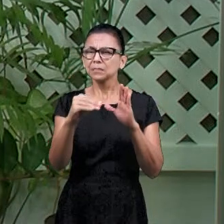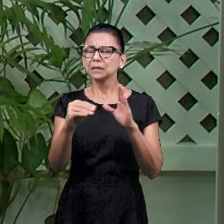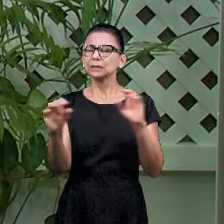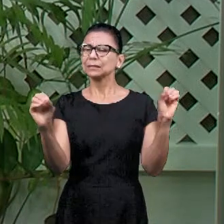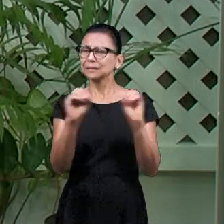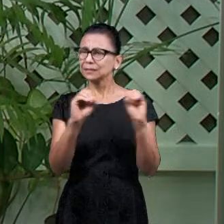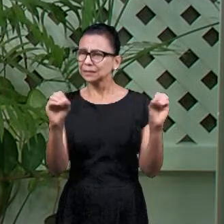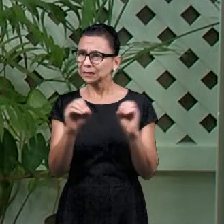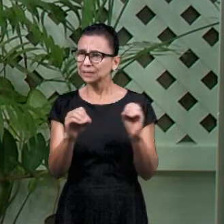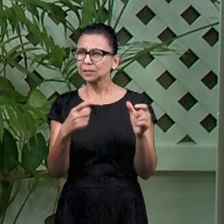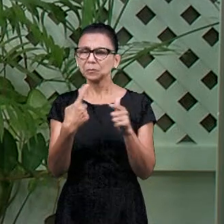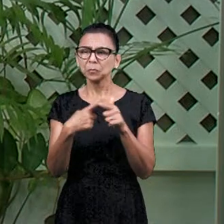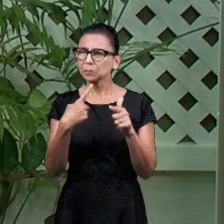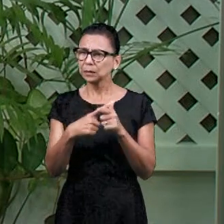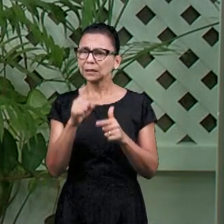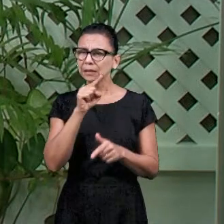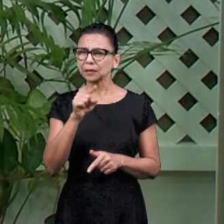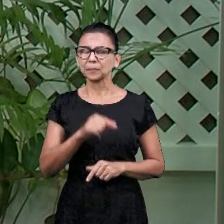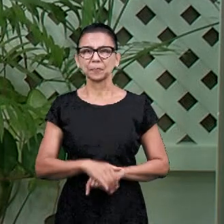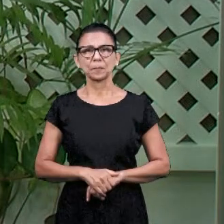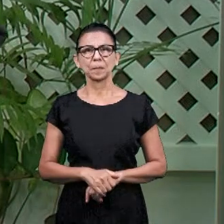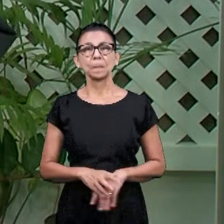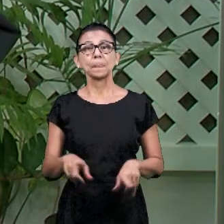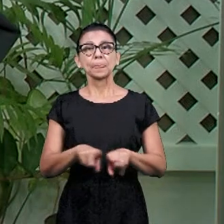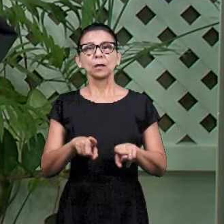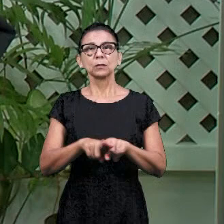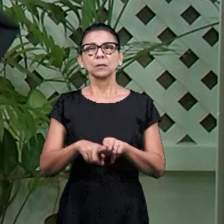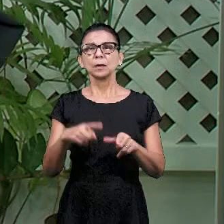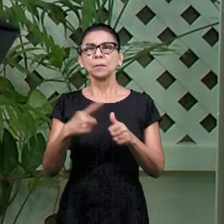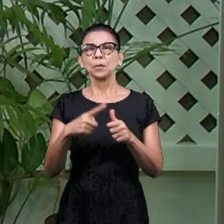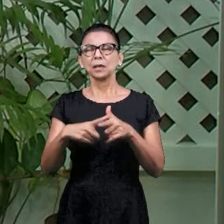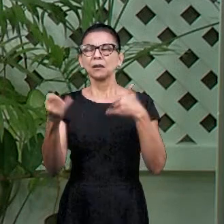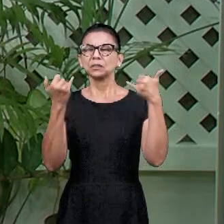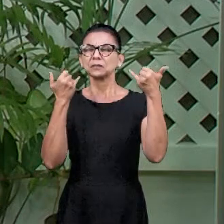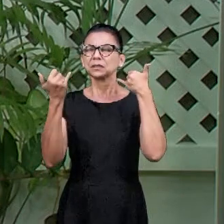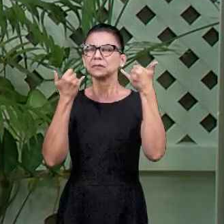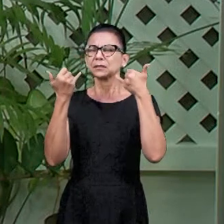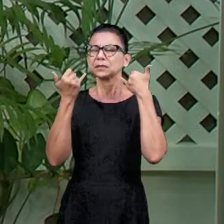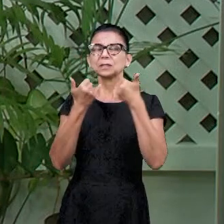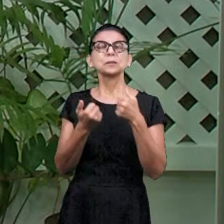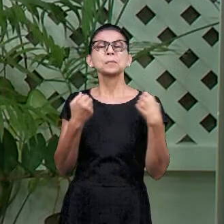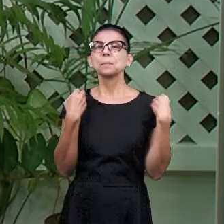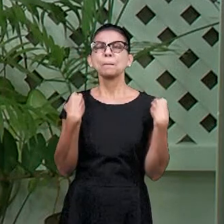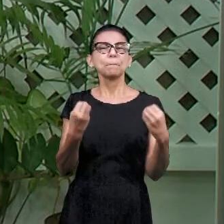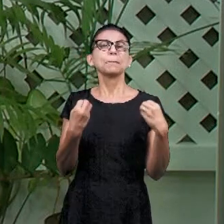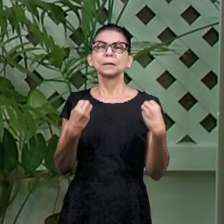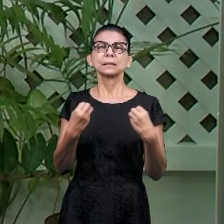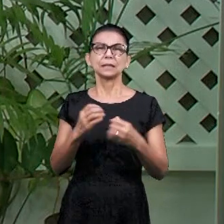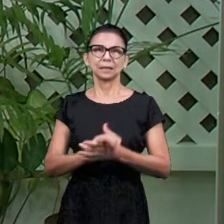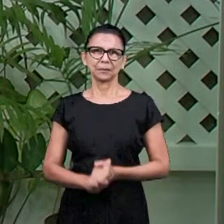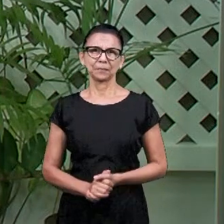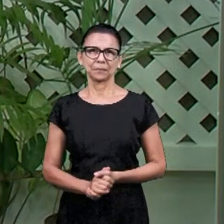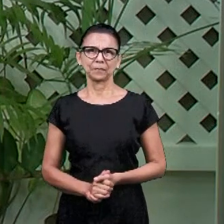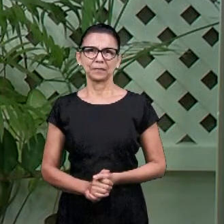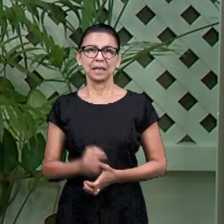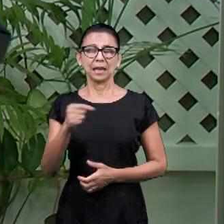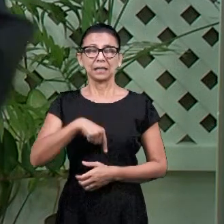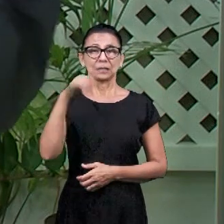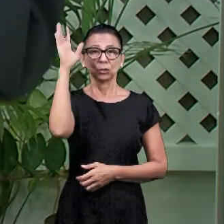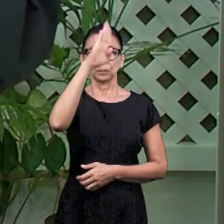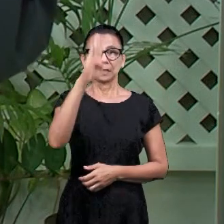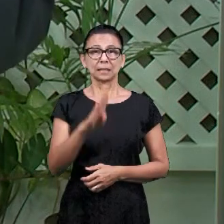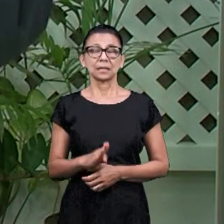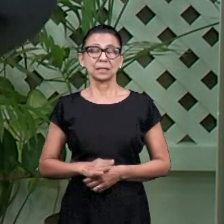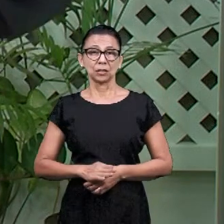frères, il n'a pas la possibilité de laisser de faire les annonces. On parle à tout le monde. Nous